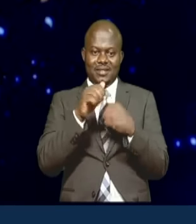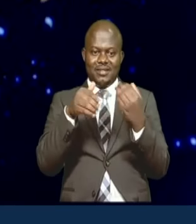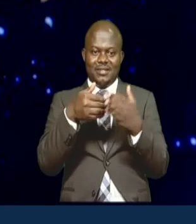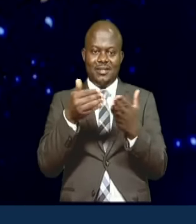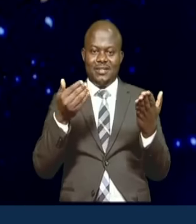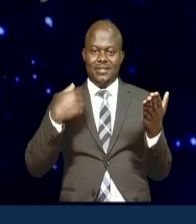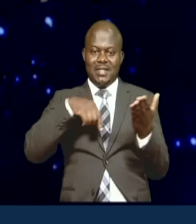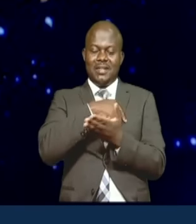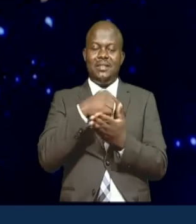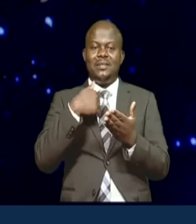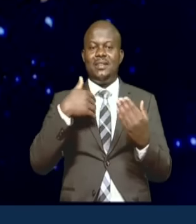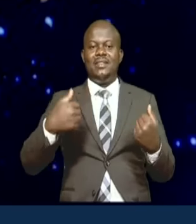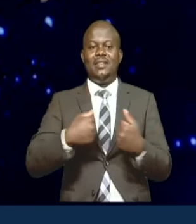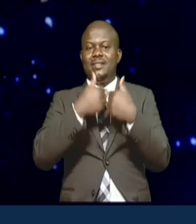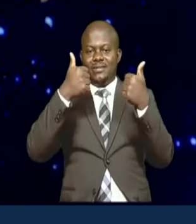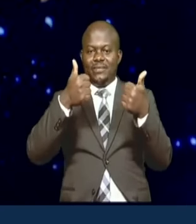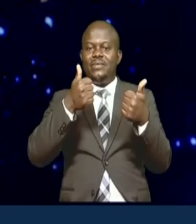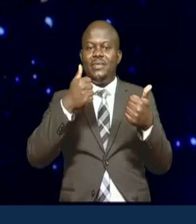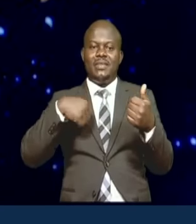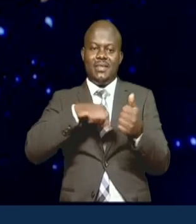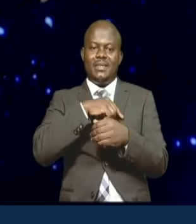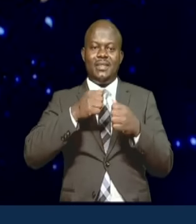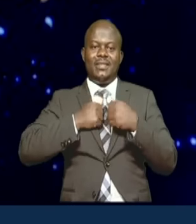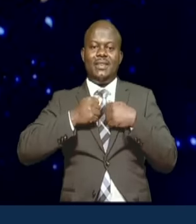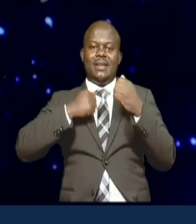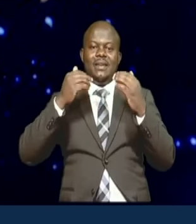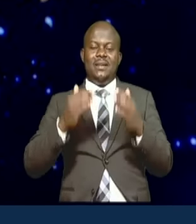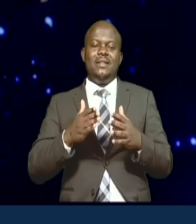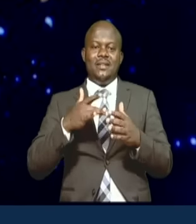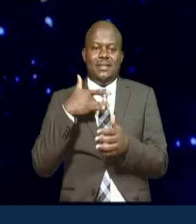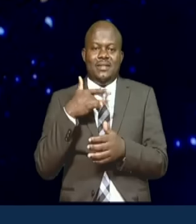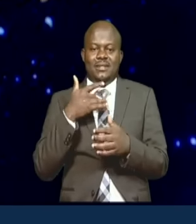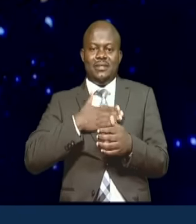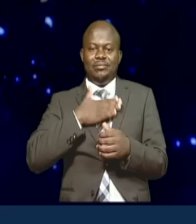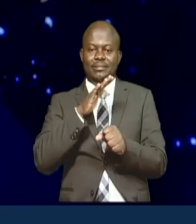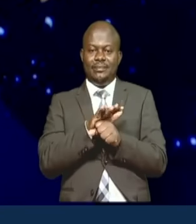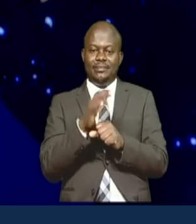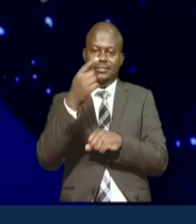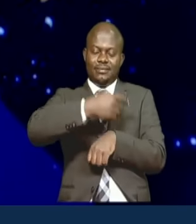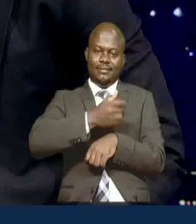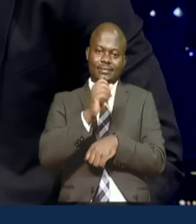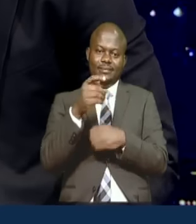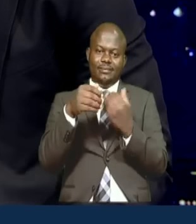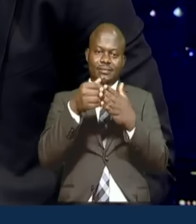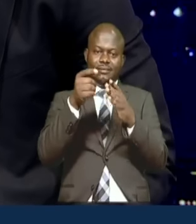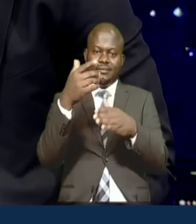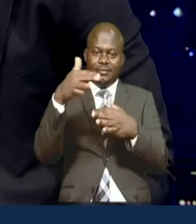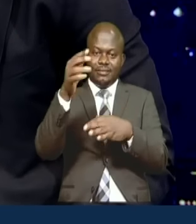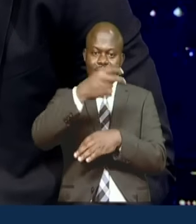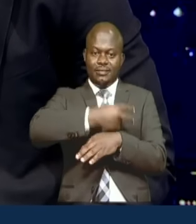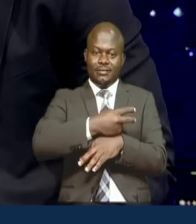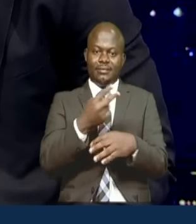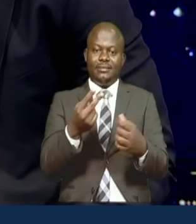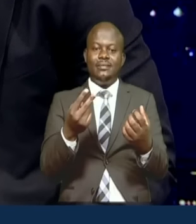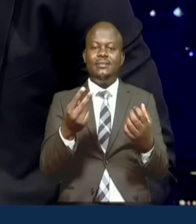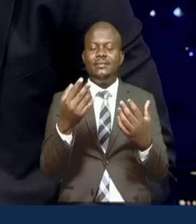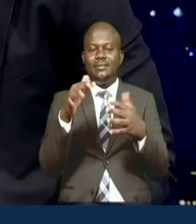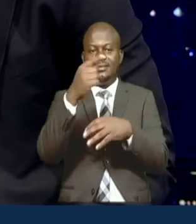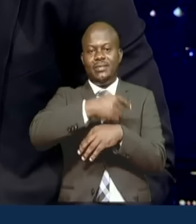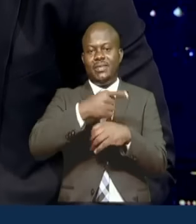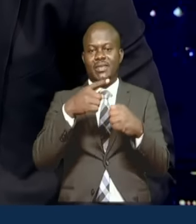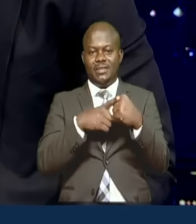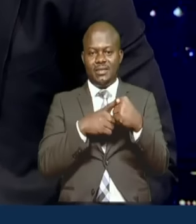ni twebwe biri kugiraho ingaruka nziza twebwe abaturage b'u Rwanda. Numva ndishimye cyane. Umunsi wa mbere mwamaze iminsi ingahe? Twamazeyo iminsi